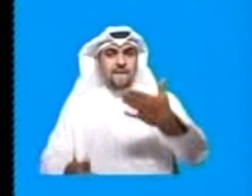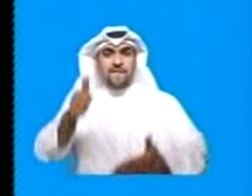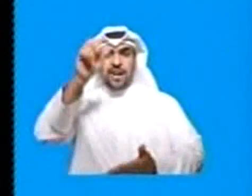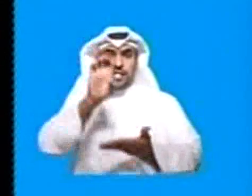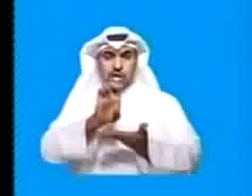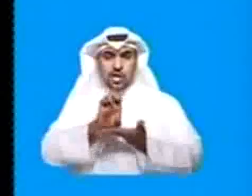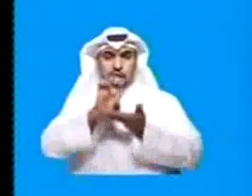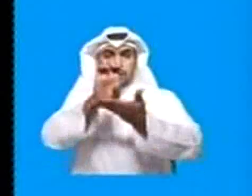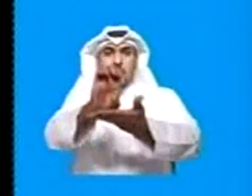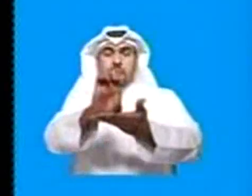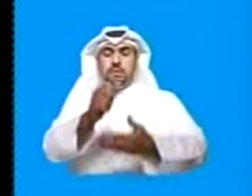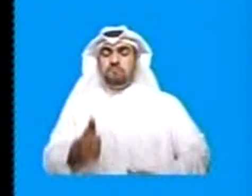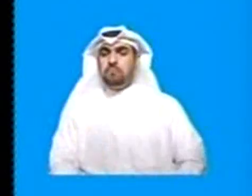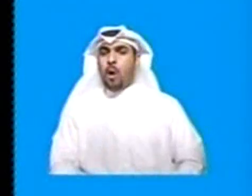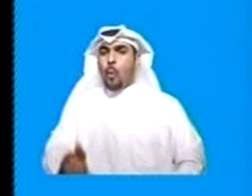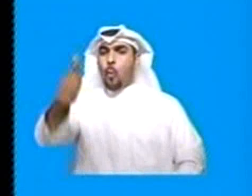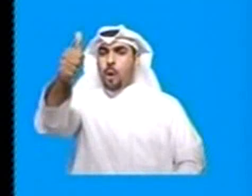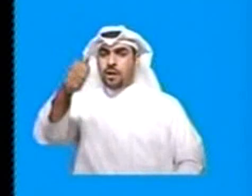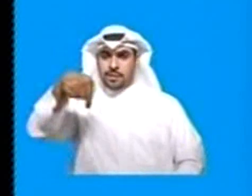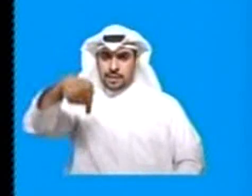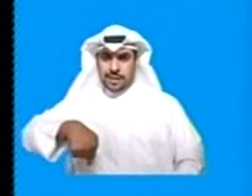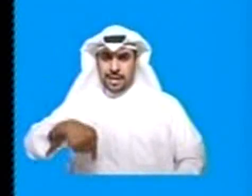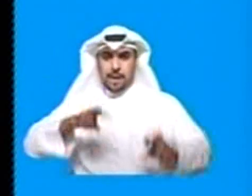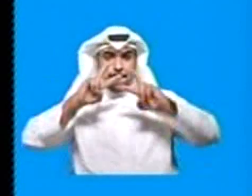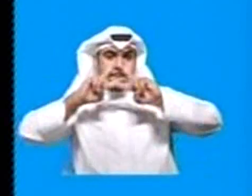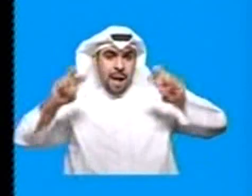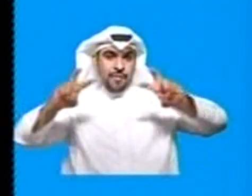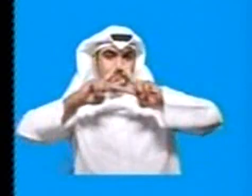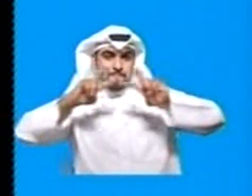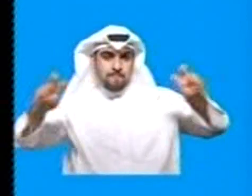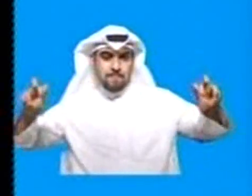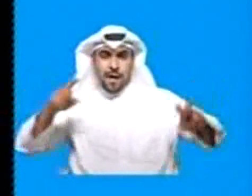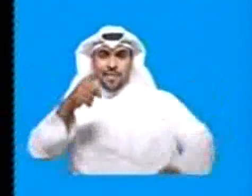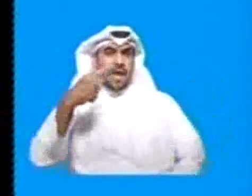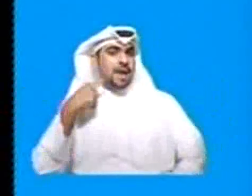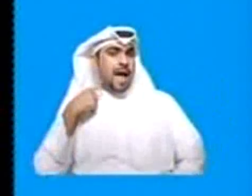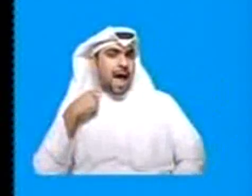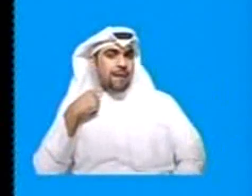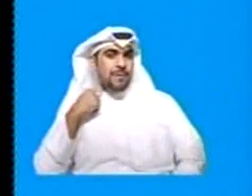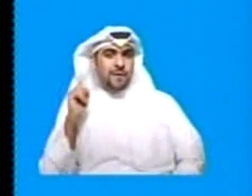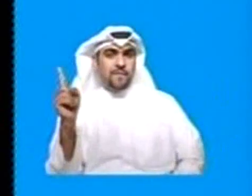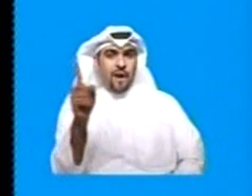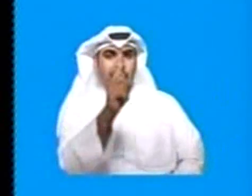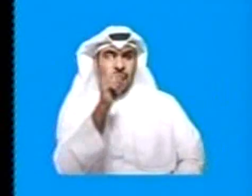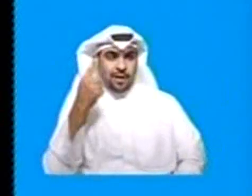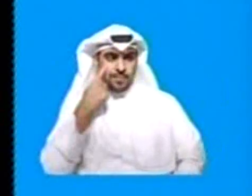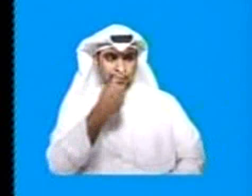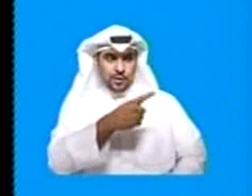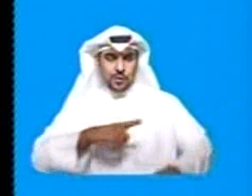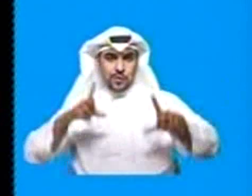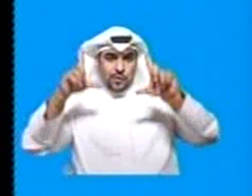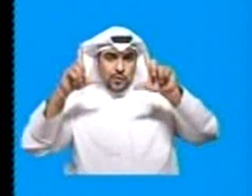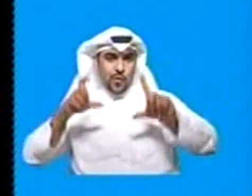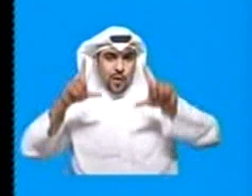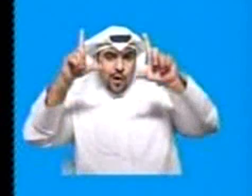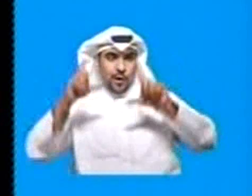علمي في مجال الهندسة المعمارية على مستوى العالم، متداولين أيضا صورا تظهر لحظة